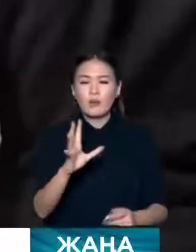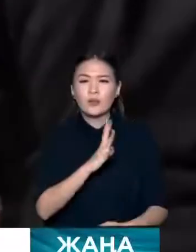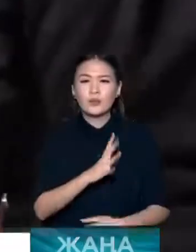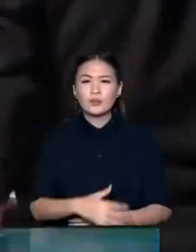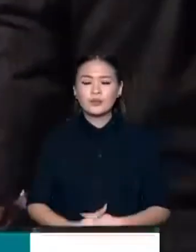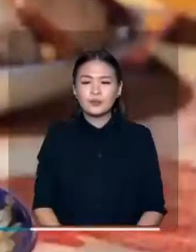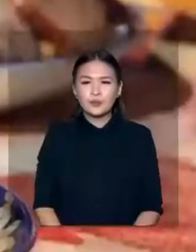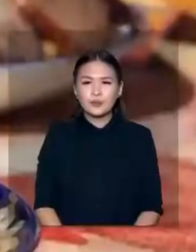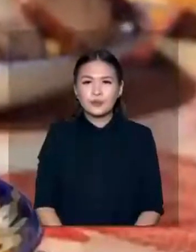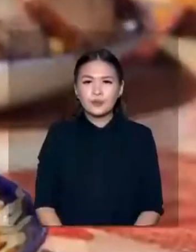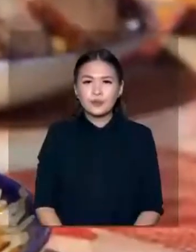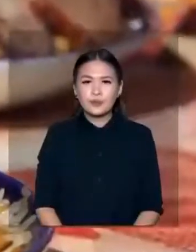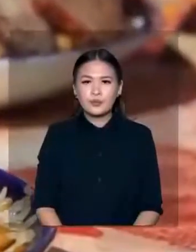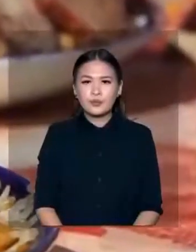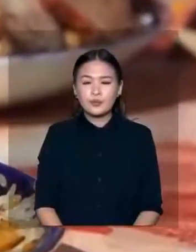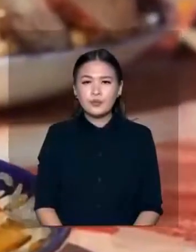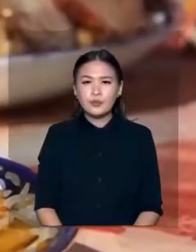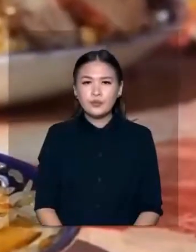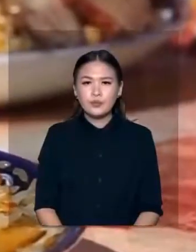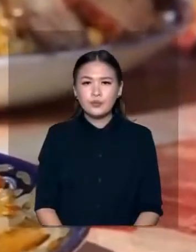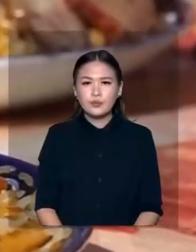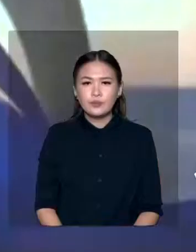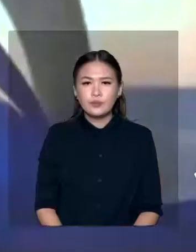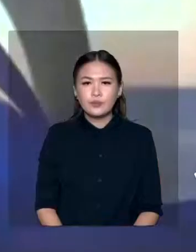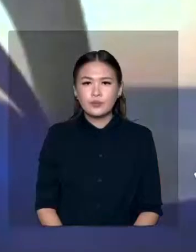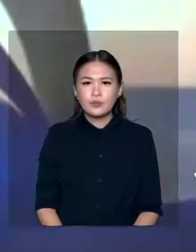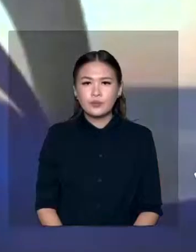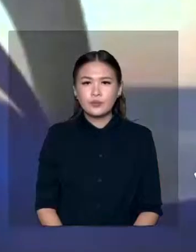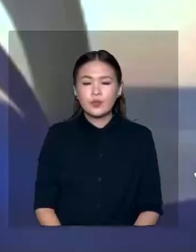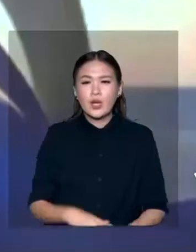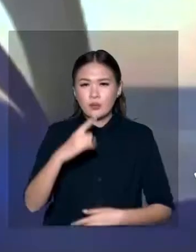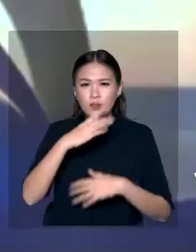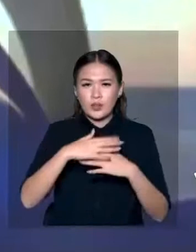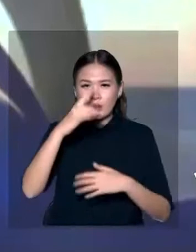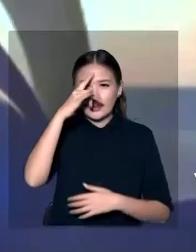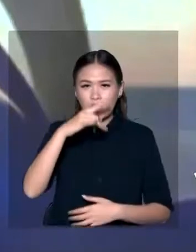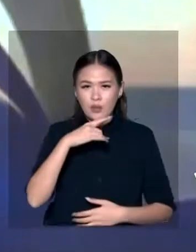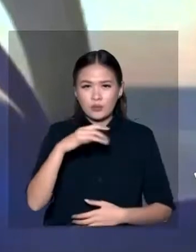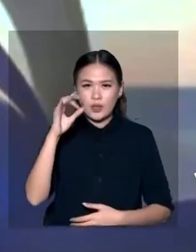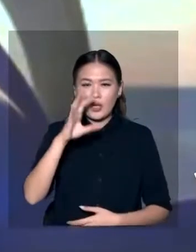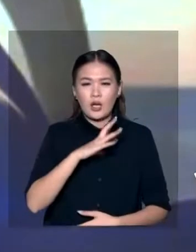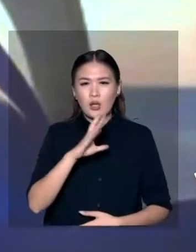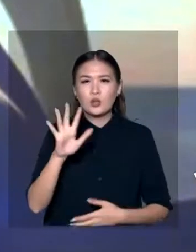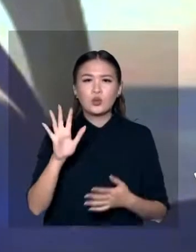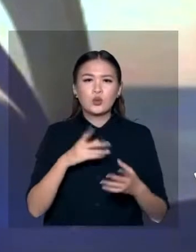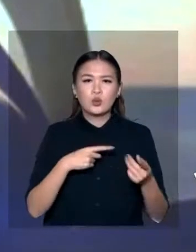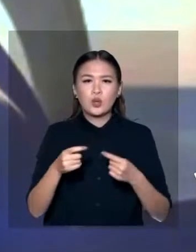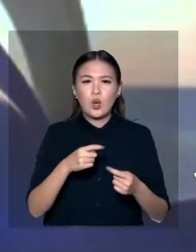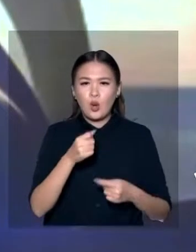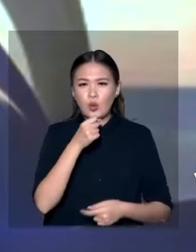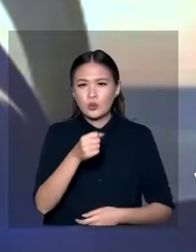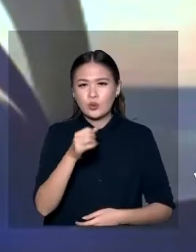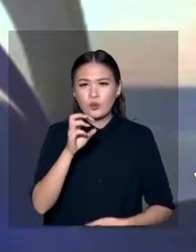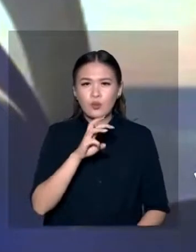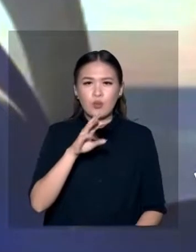Нұркен Әкімхан, Жаңа Уақыт, Түркістан облысынан. Биыл қазақтың қабырғалы қаламгері, журналист, қоғам